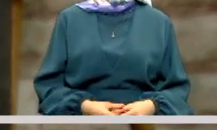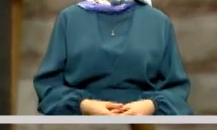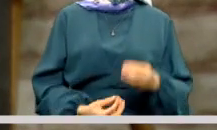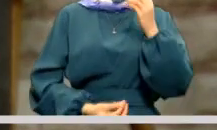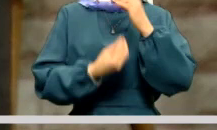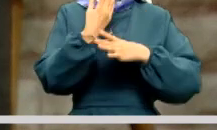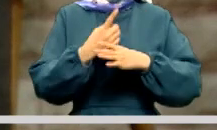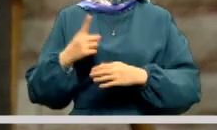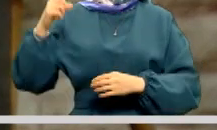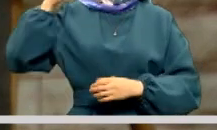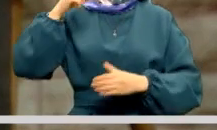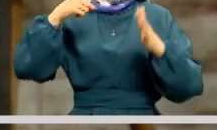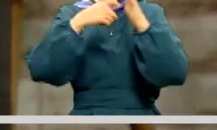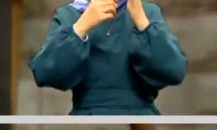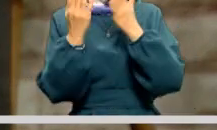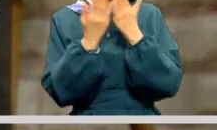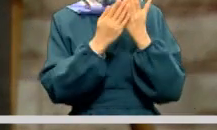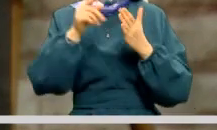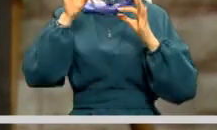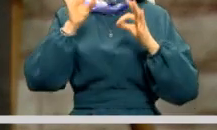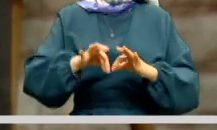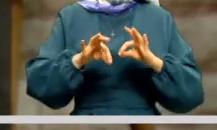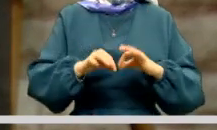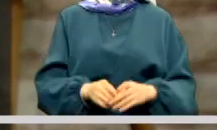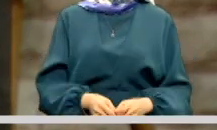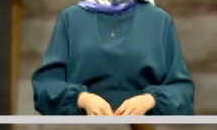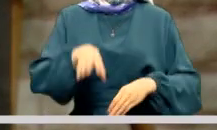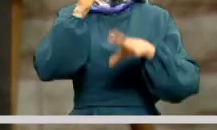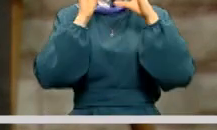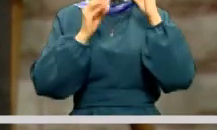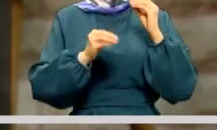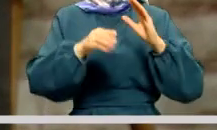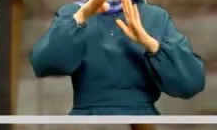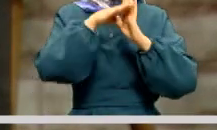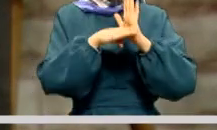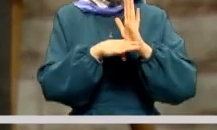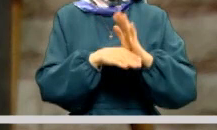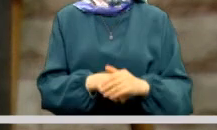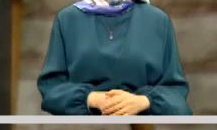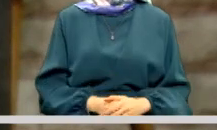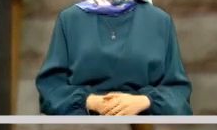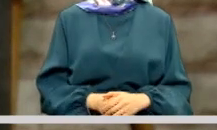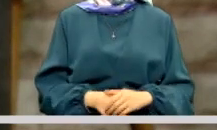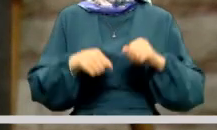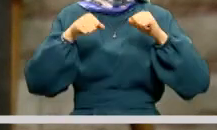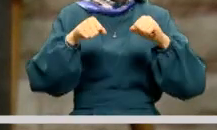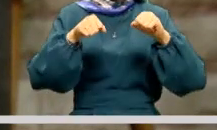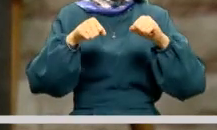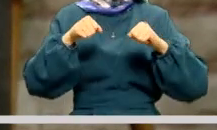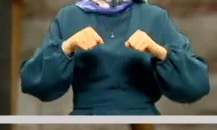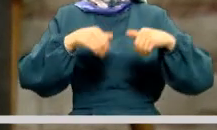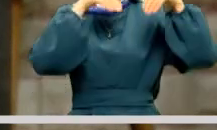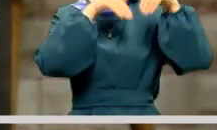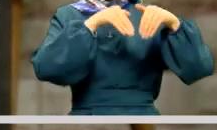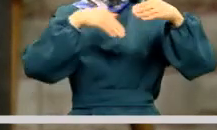yaratan rabbinin adıyla Oku diye başlayan öğrenme ilkesi Aslında Beşikten Mezara Kadar ilim